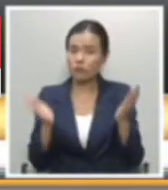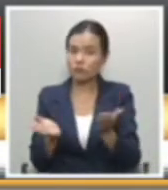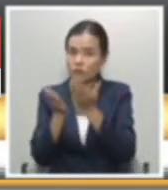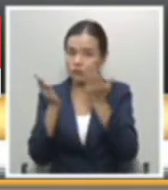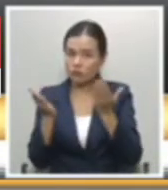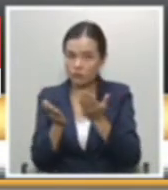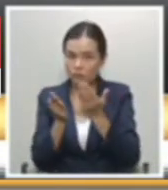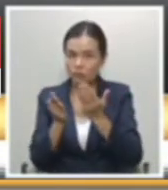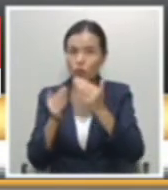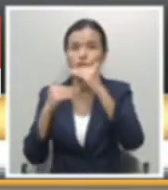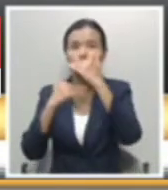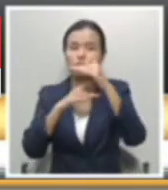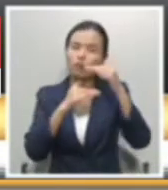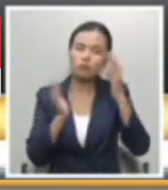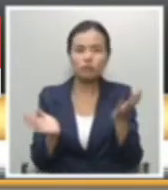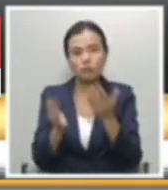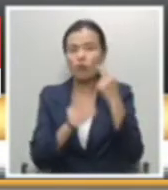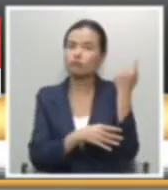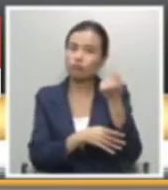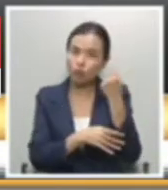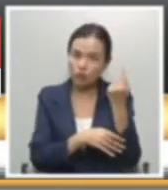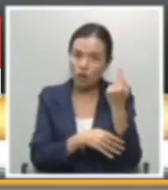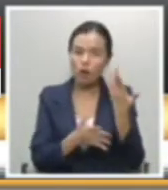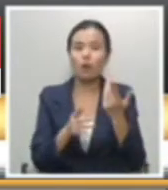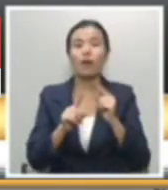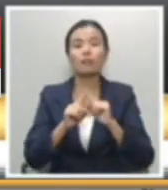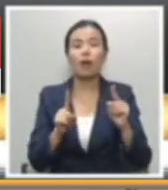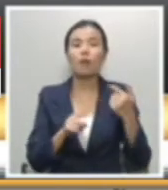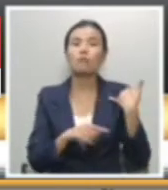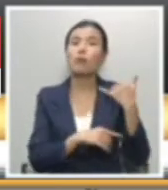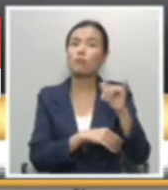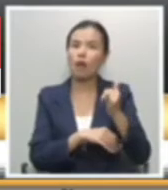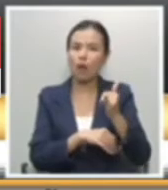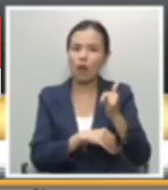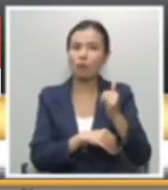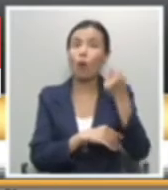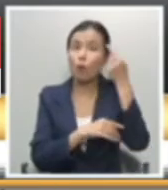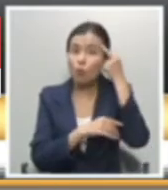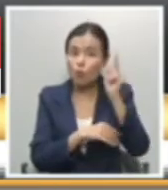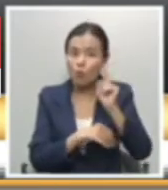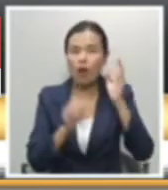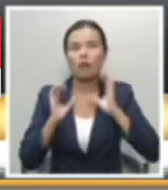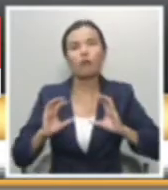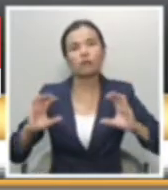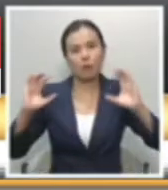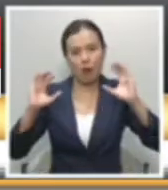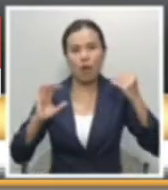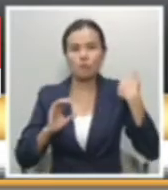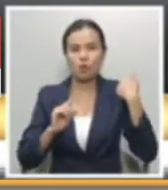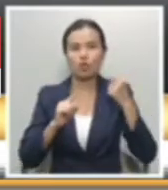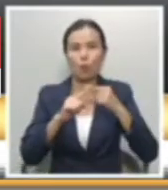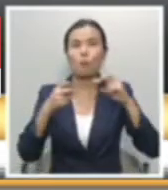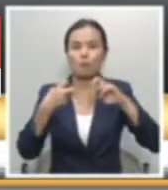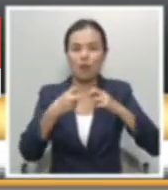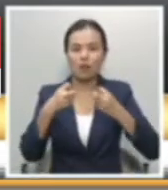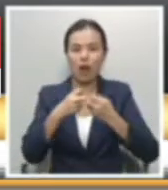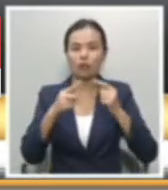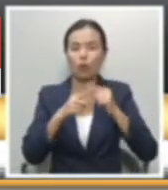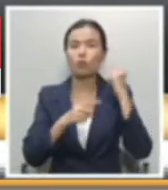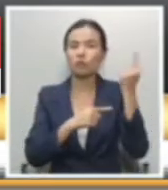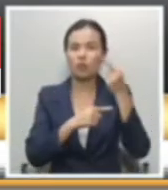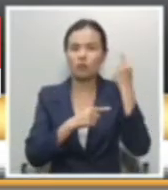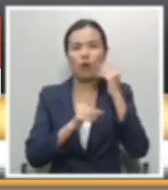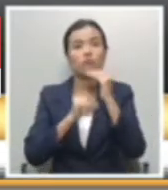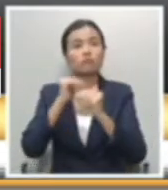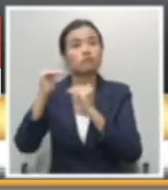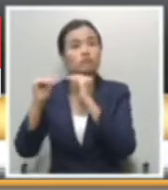การส่งเสริมการท่องเที่ยวแต่บางครั้งท่านก็ต้องทราบว่ารัฐบาลเองก็คือตัวปัญหาที่ไม่ให้การท่องเที่ยวเนี่ยเจ